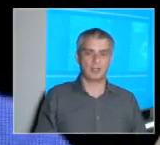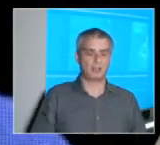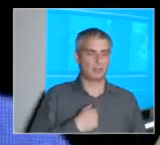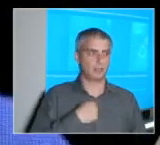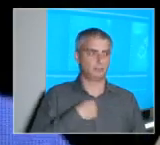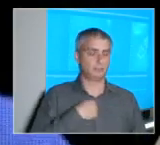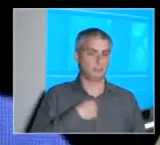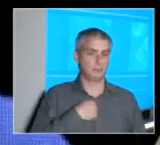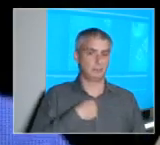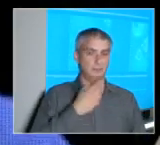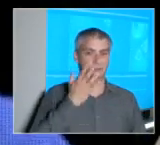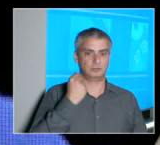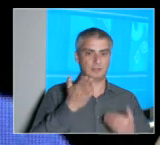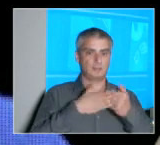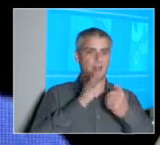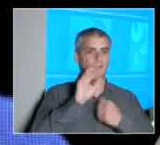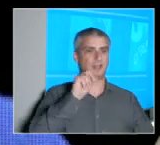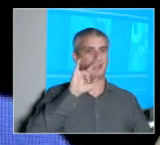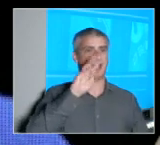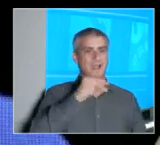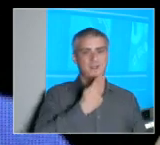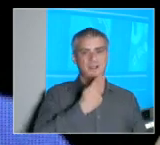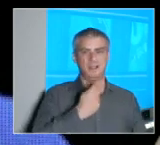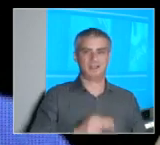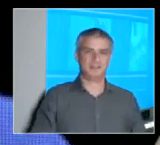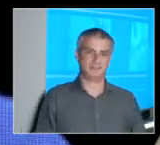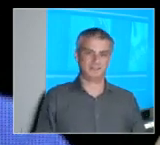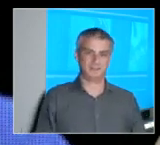אני... שהייתי בעלה של נחמה.